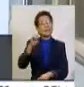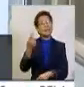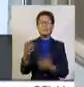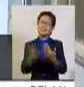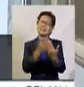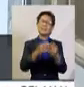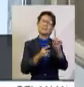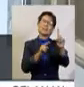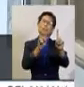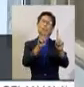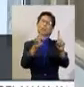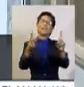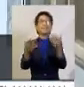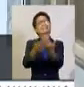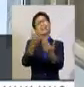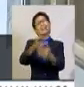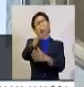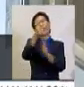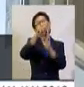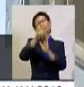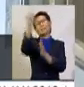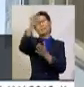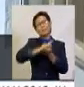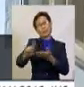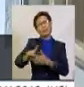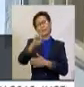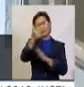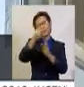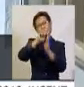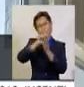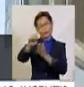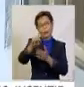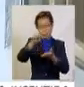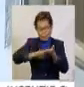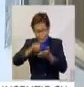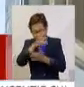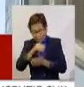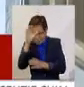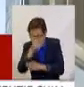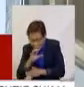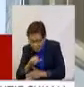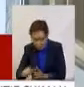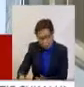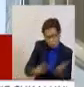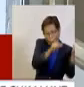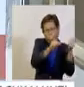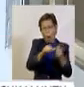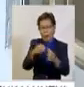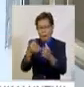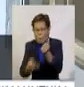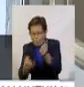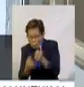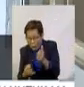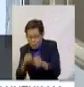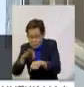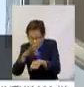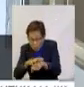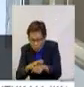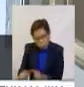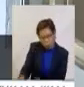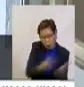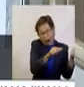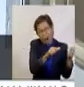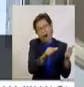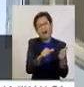Semudah 1, 2, 3, 10 minit seminggu, periksa, cari dan musnahkan tempat pembiakan nyamuk Aedes ini. Senang